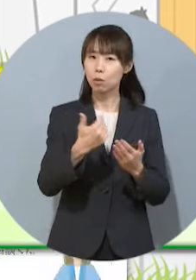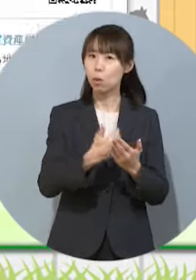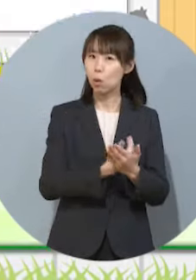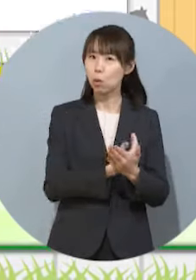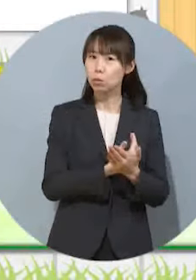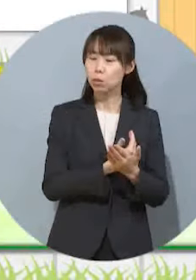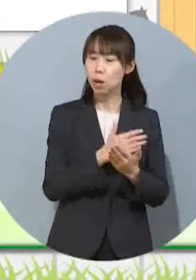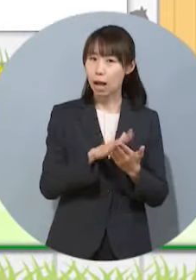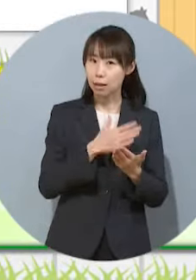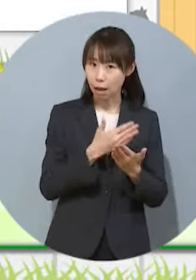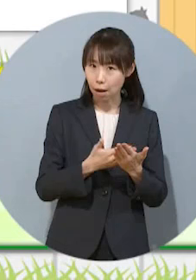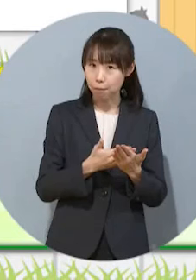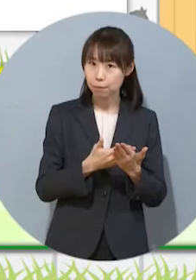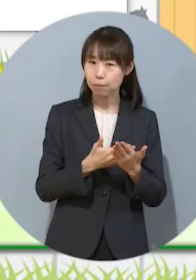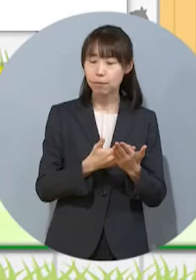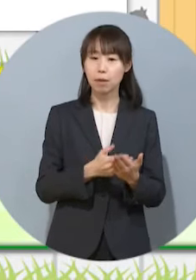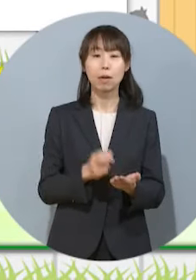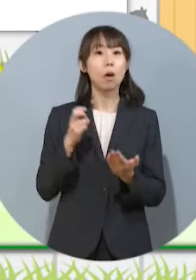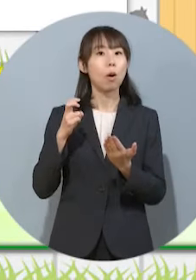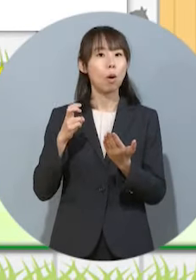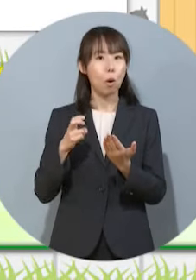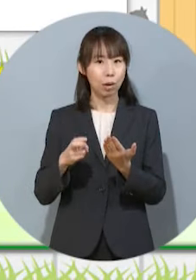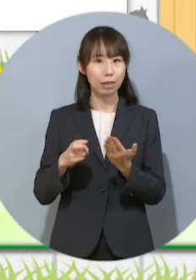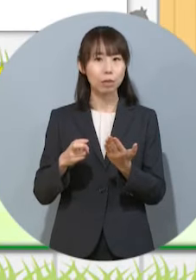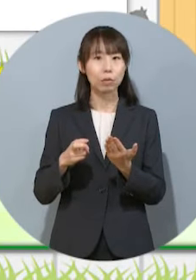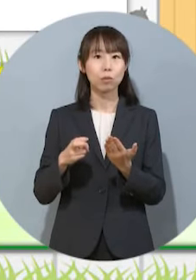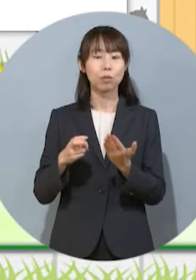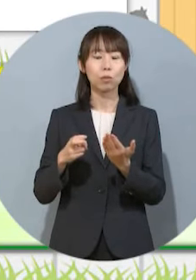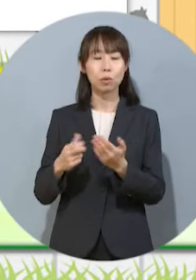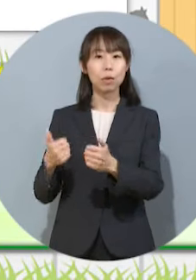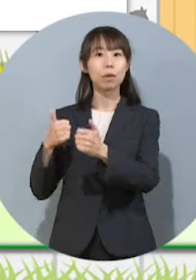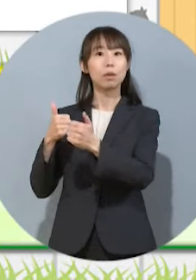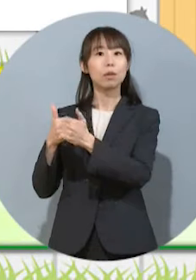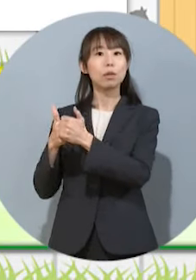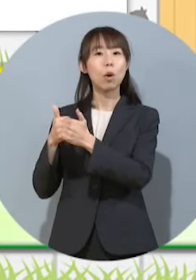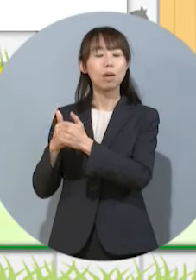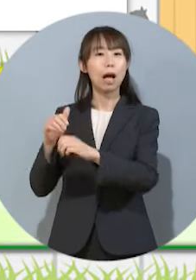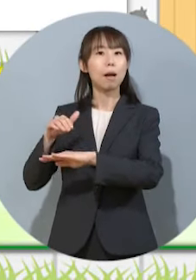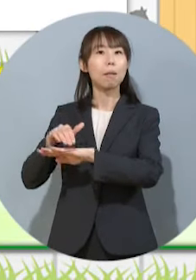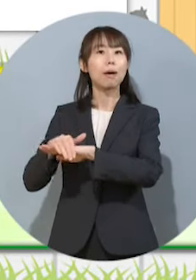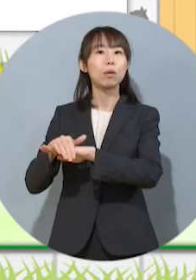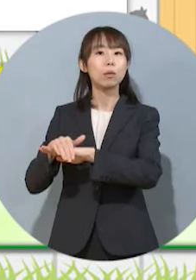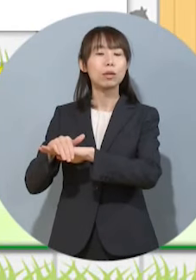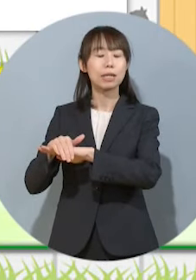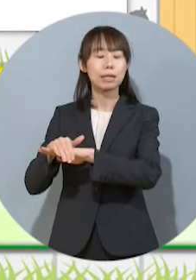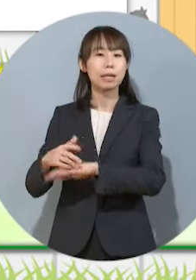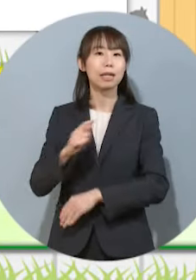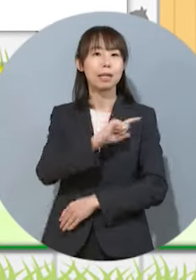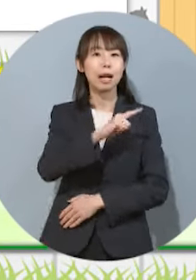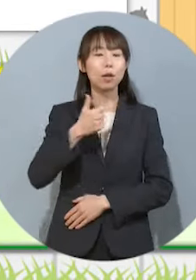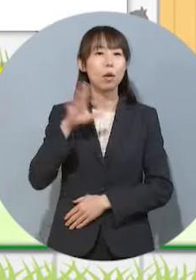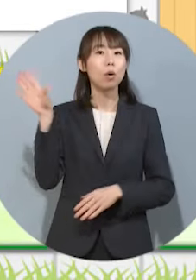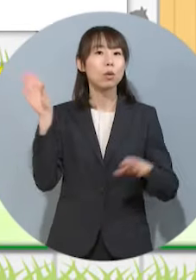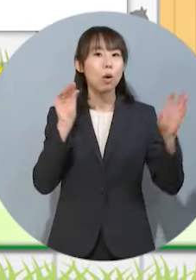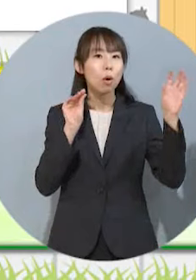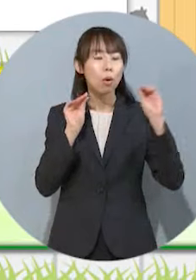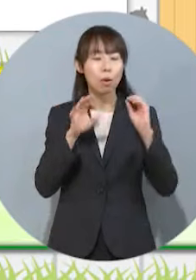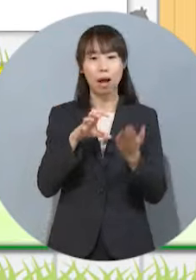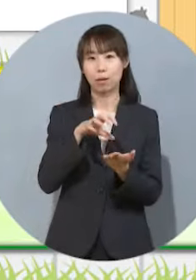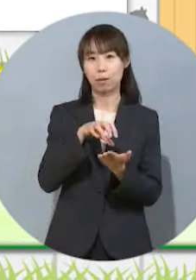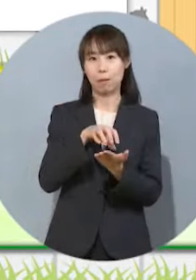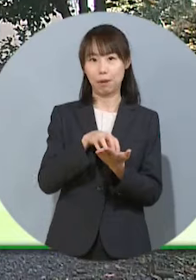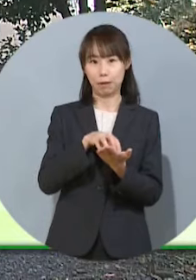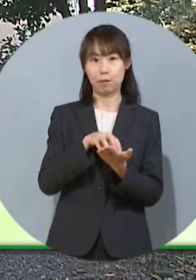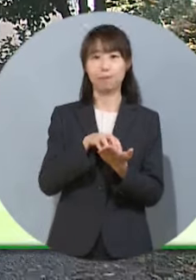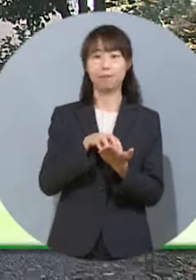つ関連制度について、そして都が設置している相談窓口などの情報を紹介